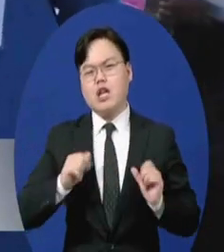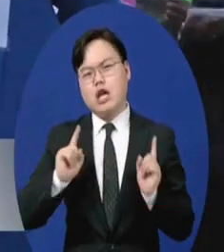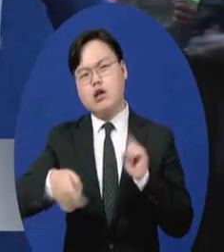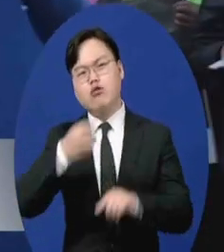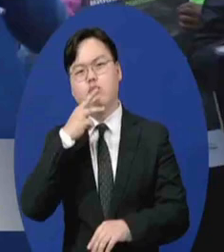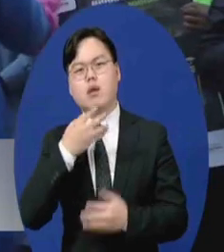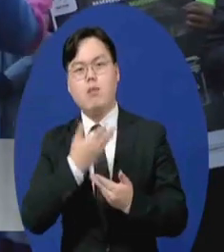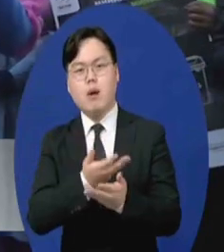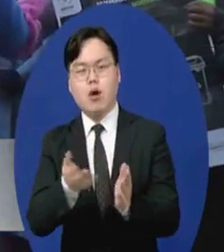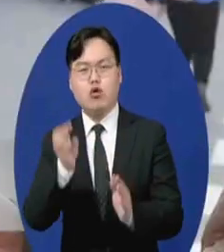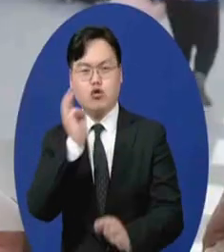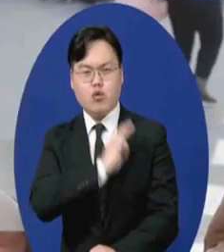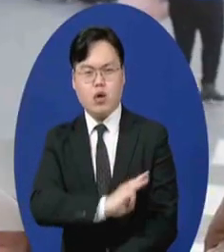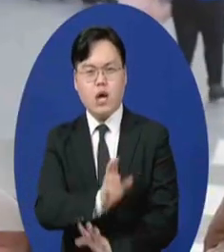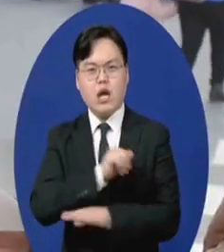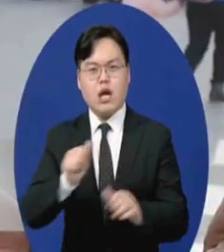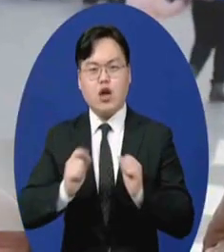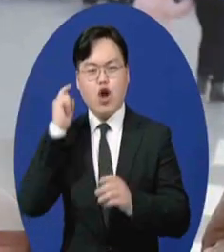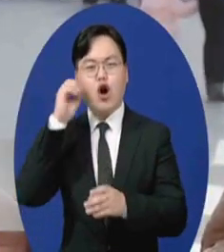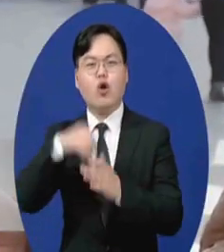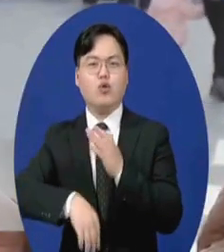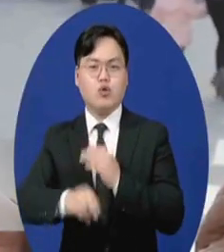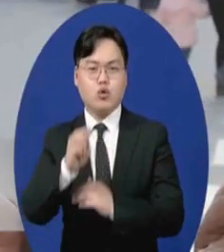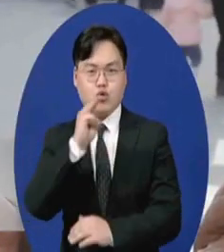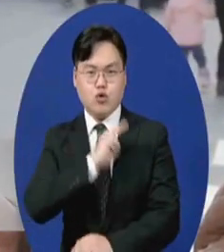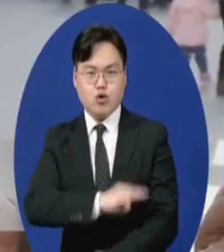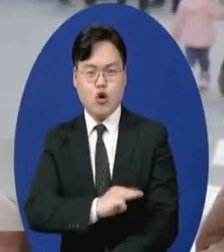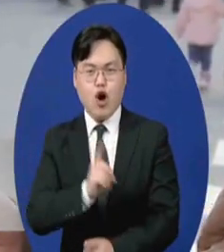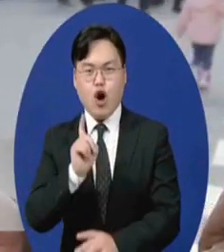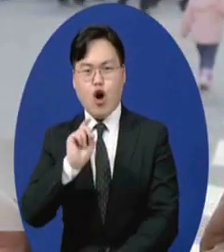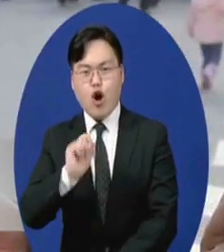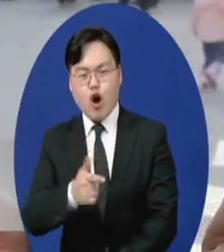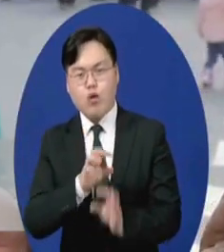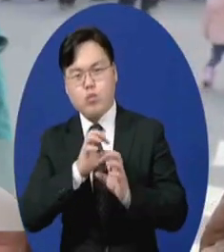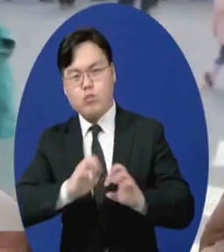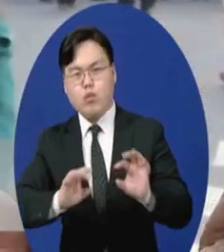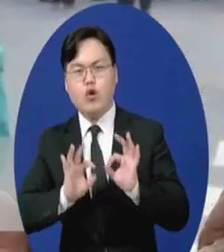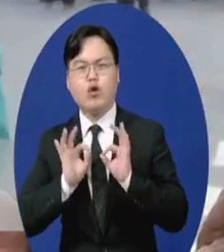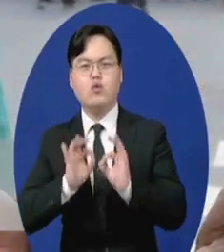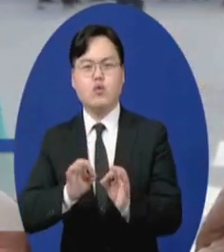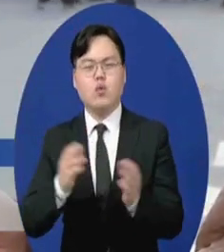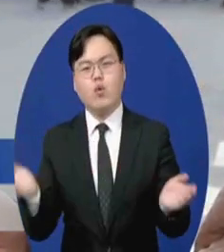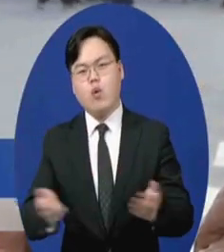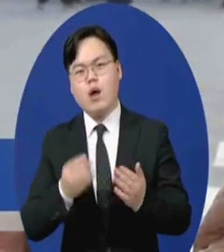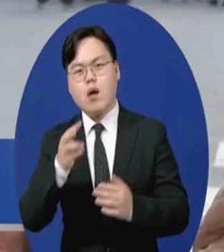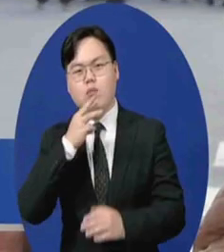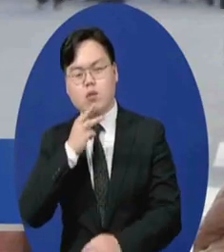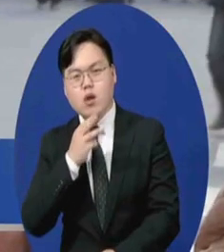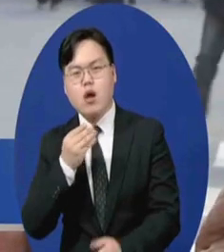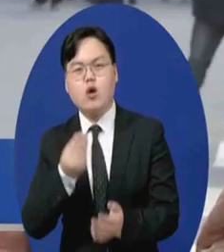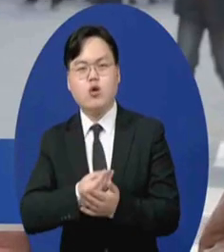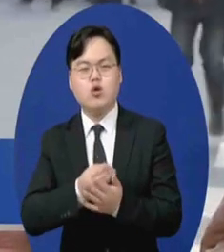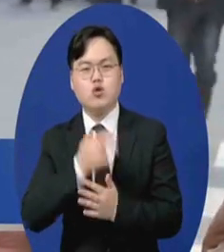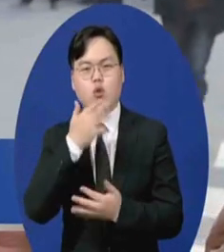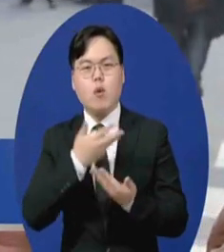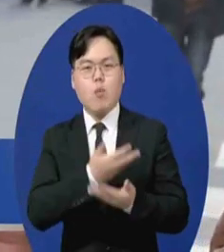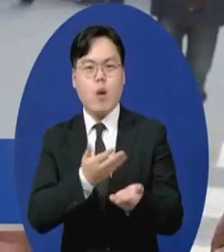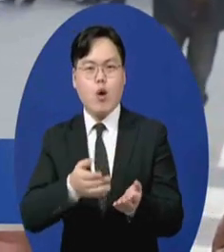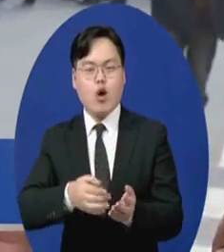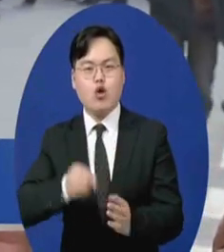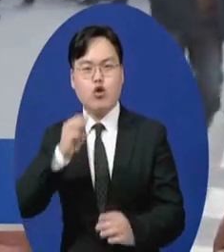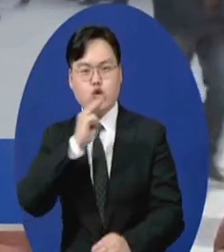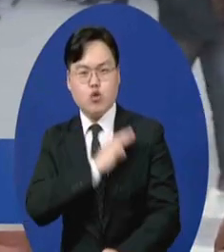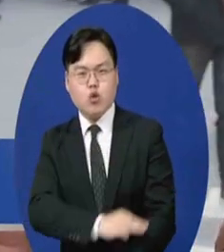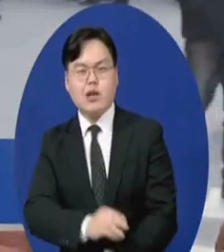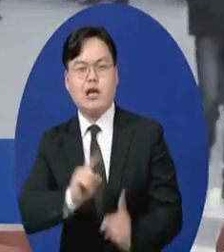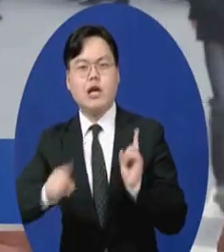их чиглэж энэ иргэдийг энэ хоггүй байх одоо урайлга руу, айн руу нэгдүүлэх, иргэдтэй мэдээ мэдээлэх энэ чиглэл рүү одоо